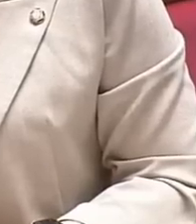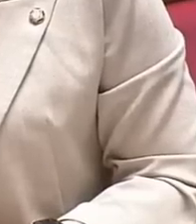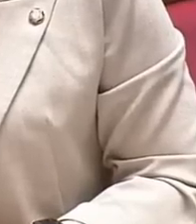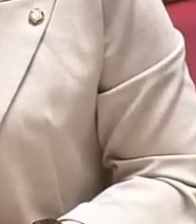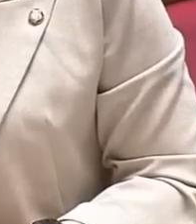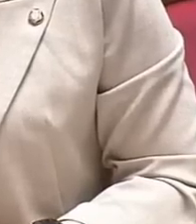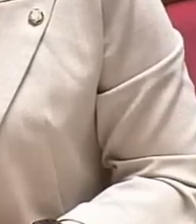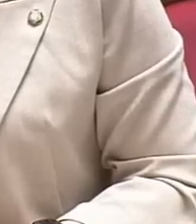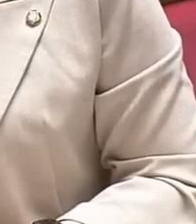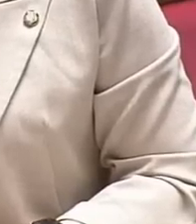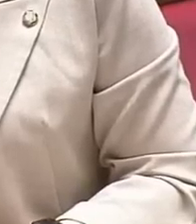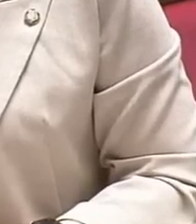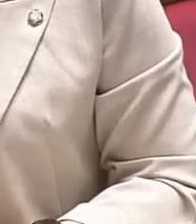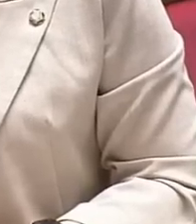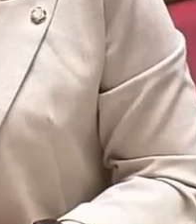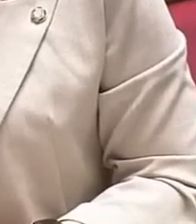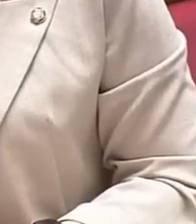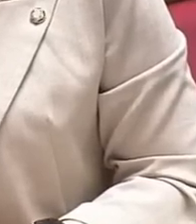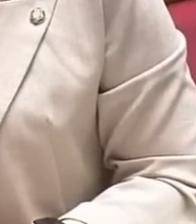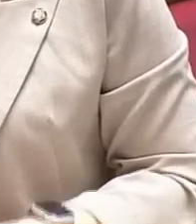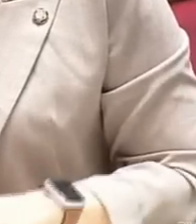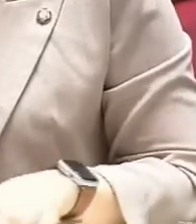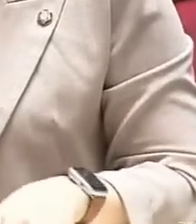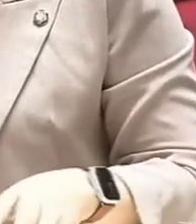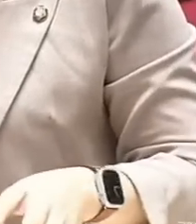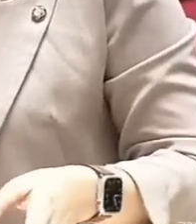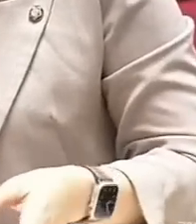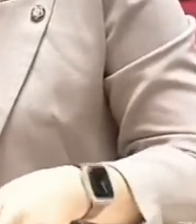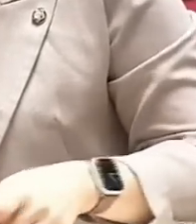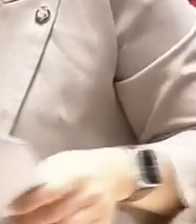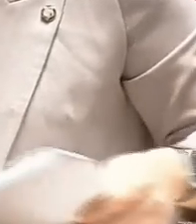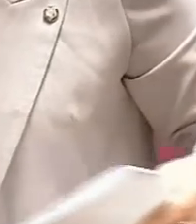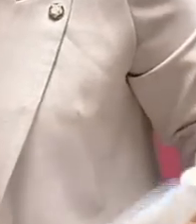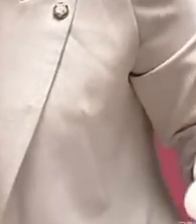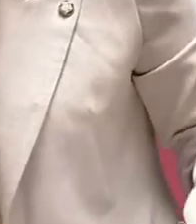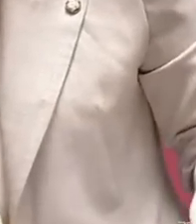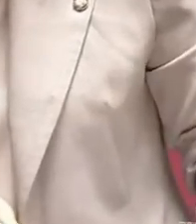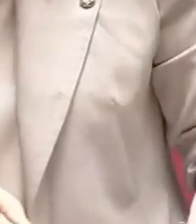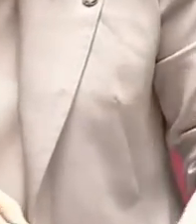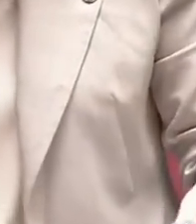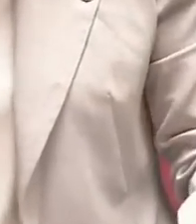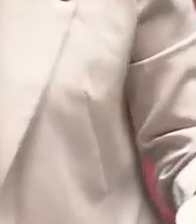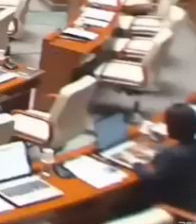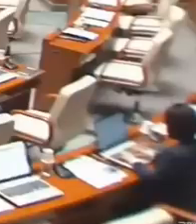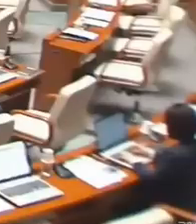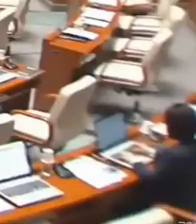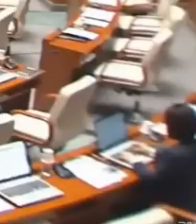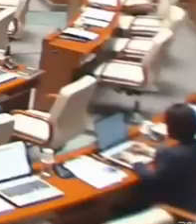그러니까 네 그렇게 하시죠.